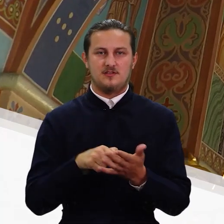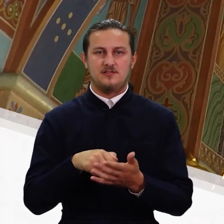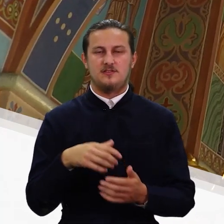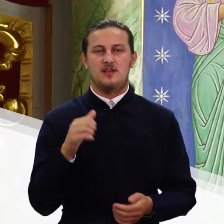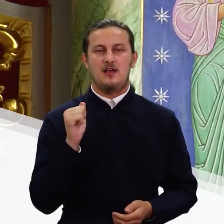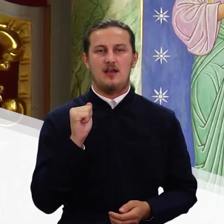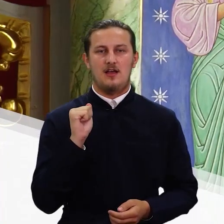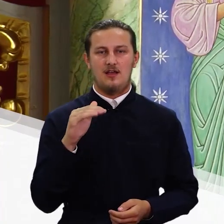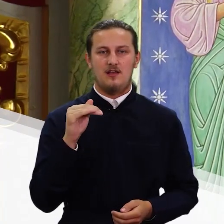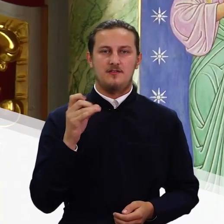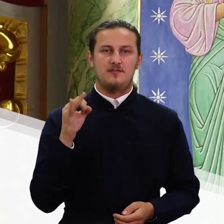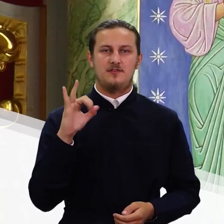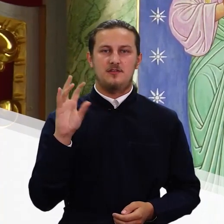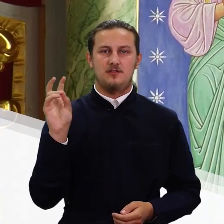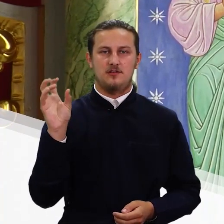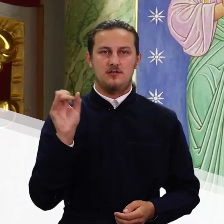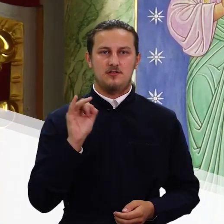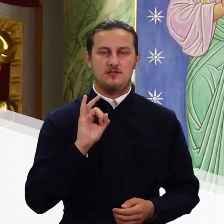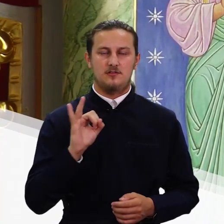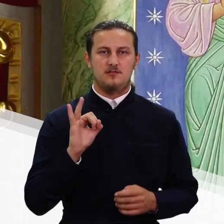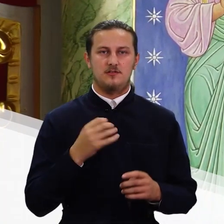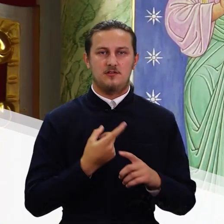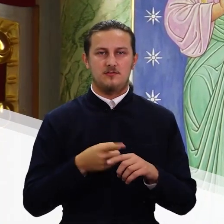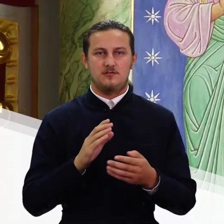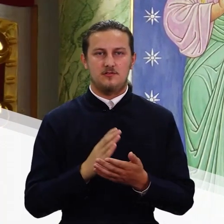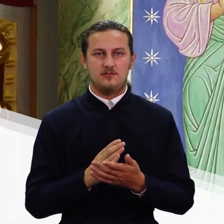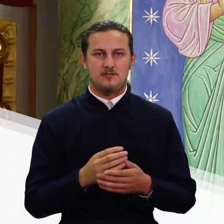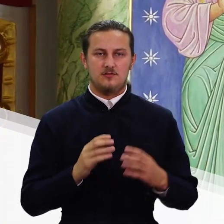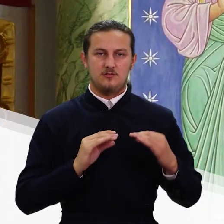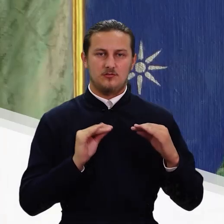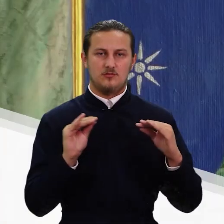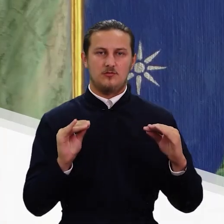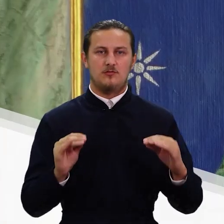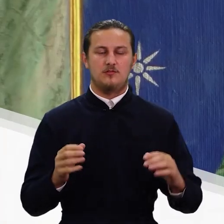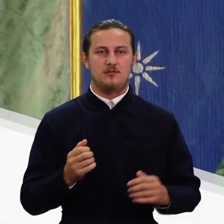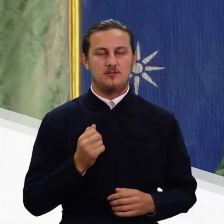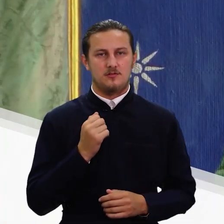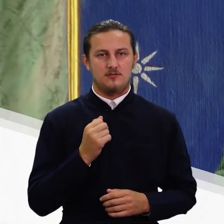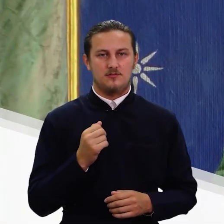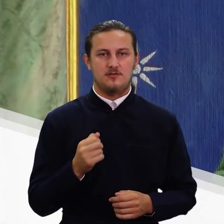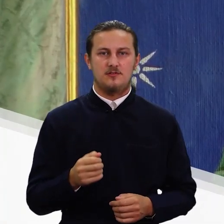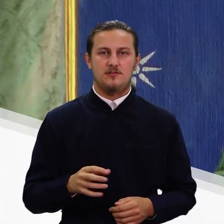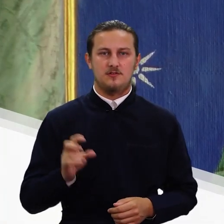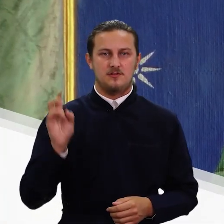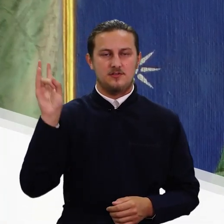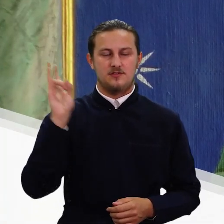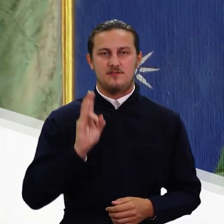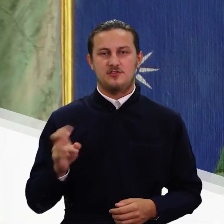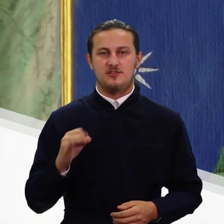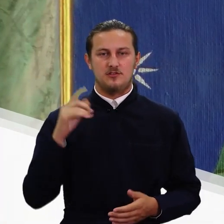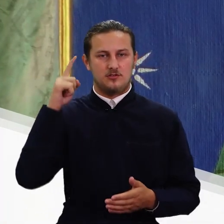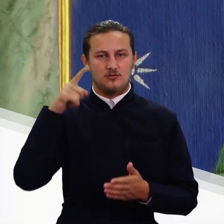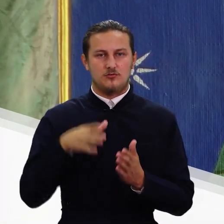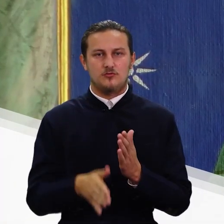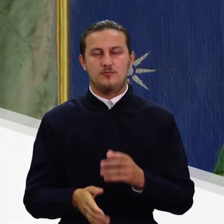духовний старець, який може допомогти у будь-якій складній ситуації. Він і тепер, як ніхто інший, розуміє людей, які